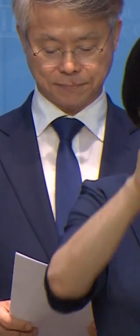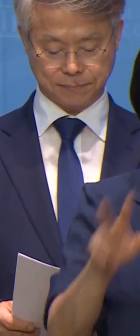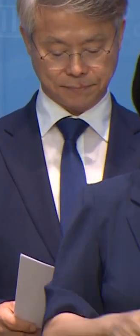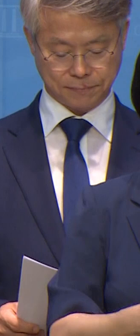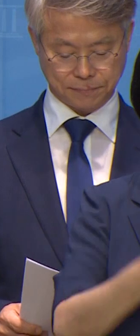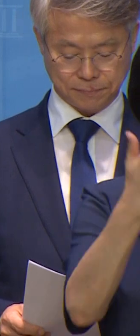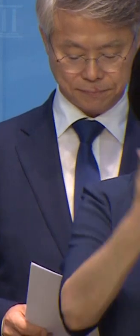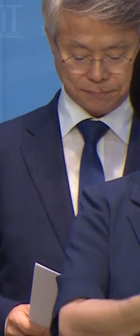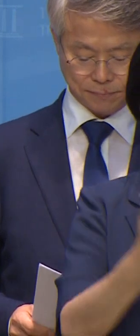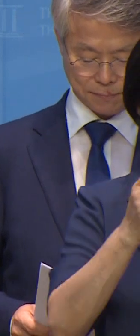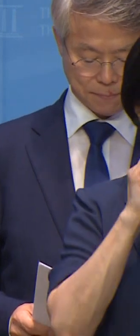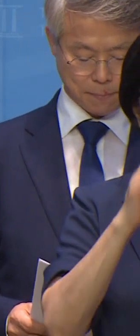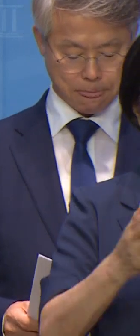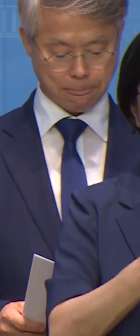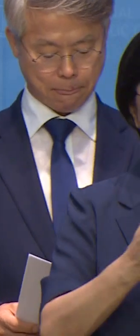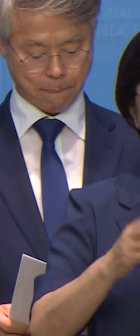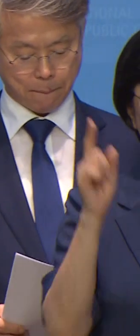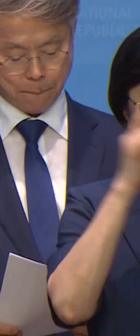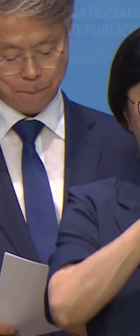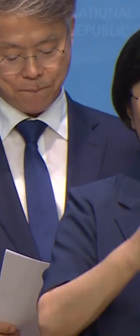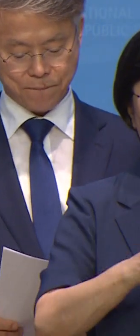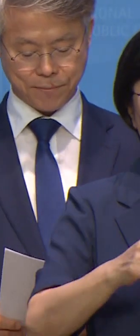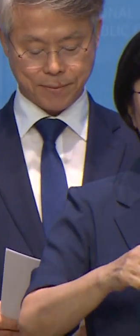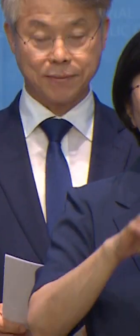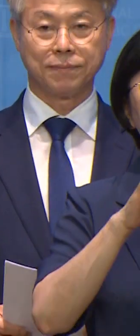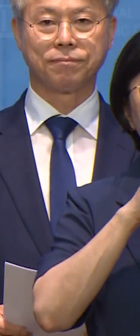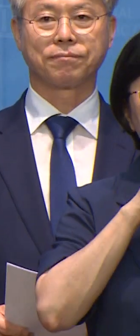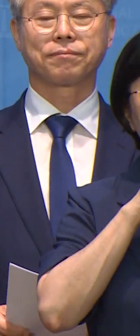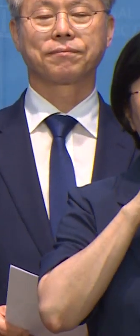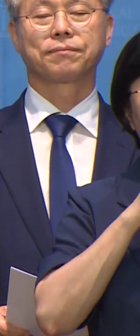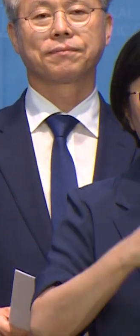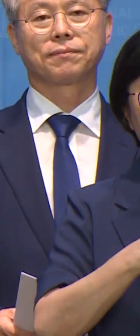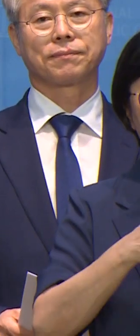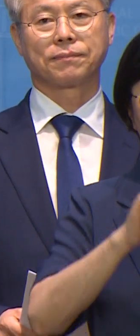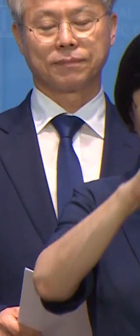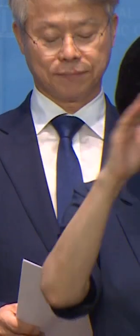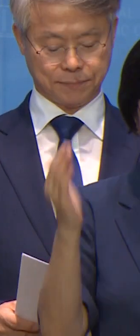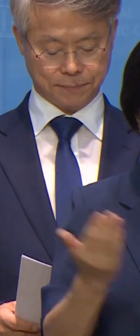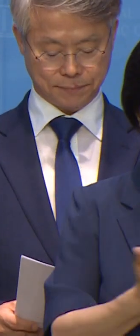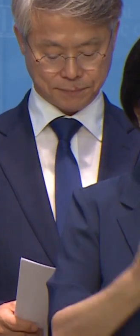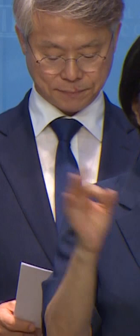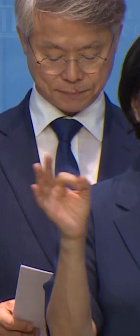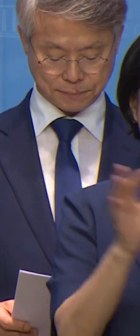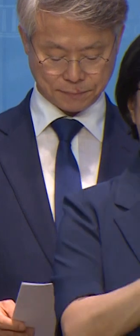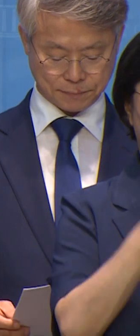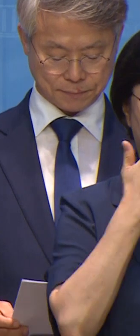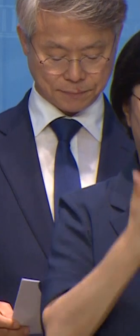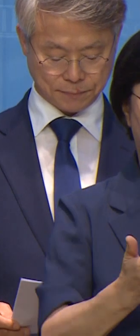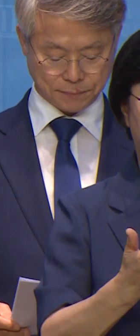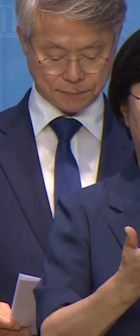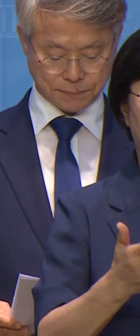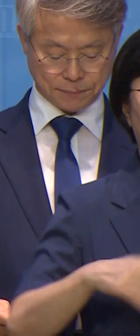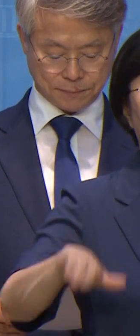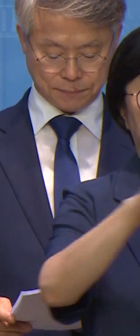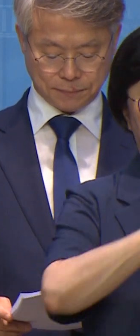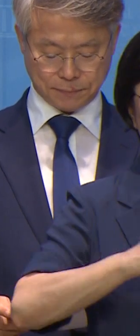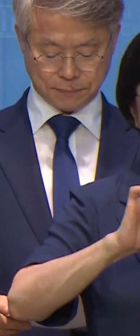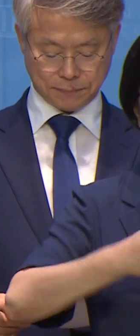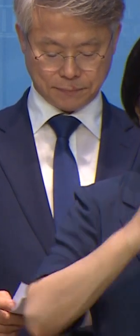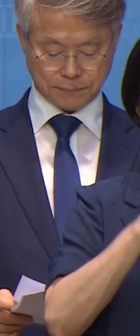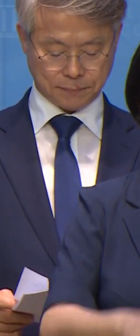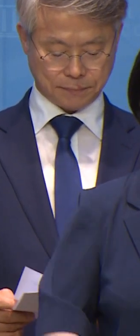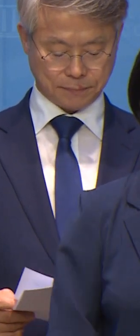긴장이 우려되고 최악의 경우 순식간에 모든 것을 잃는 것은 다른 누구도 아닌 우리